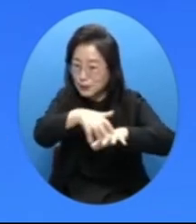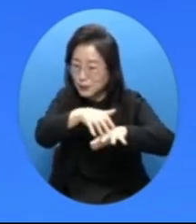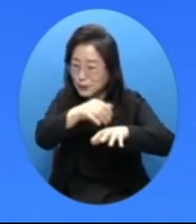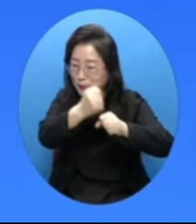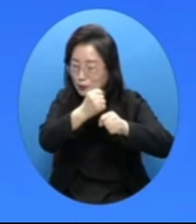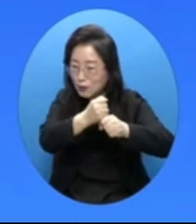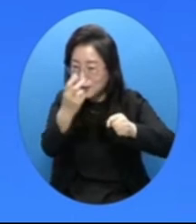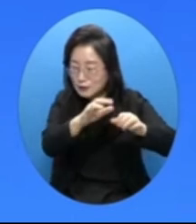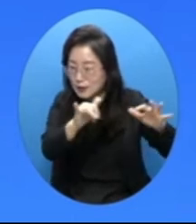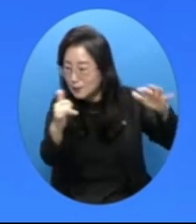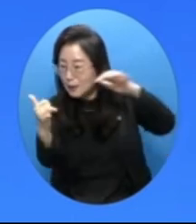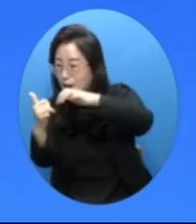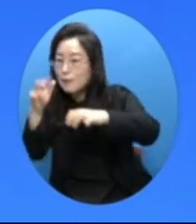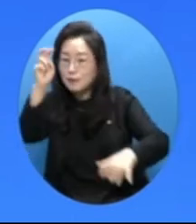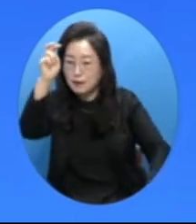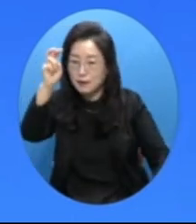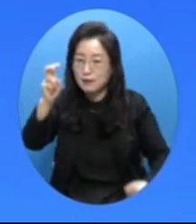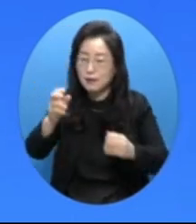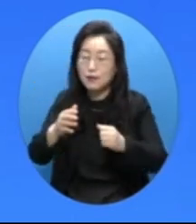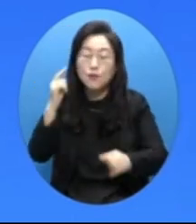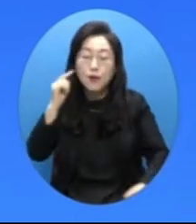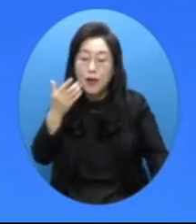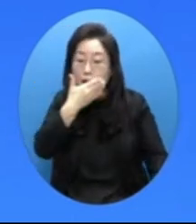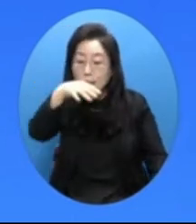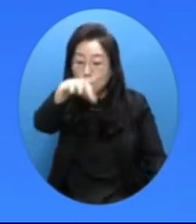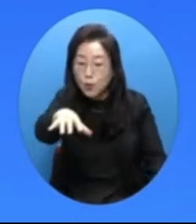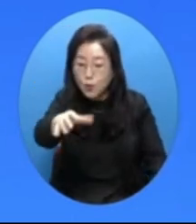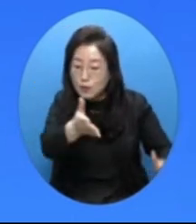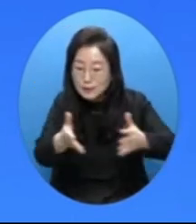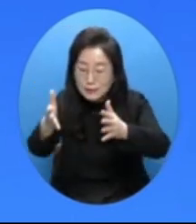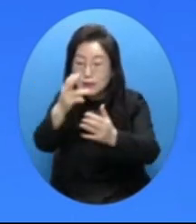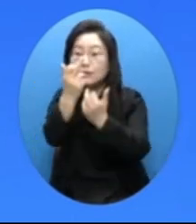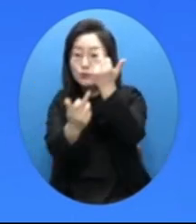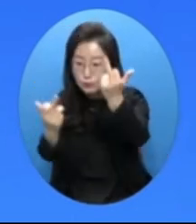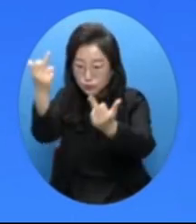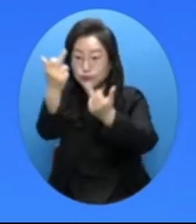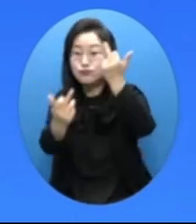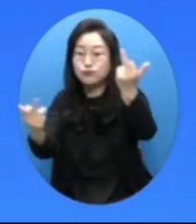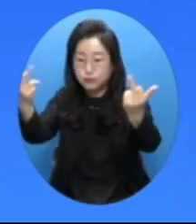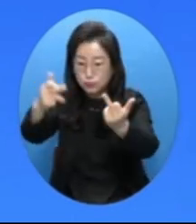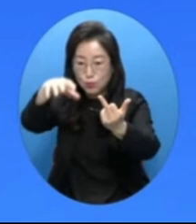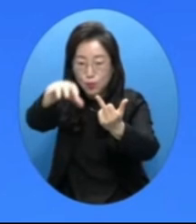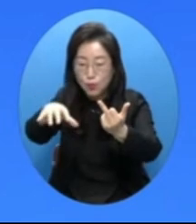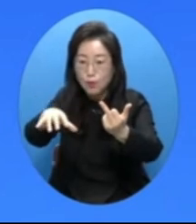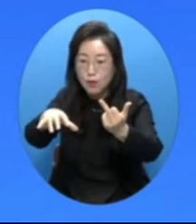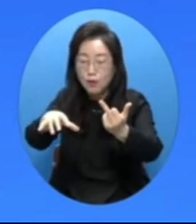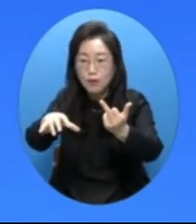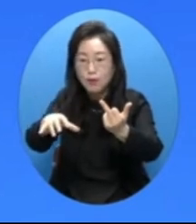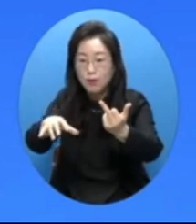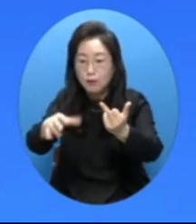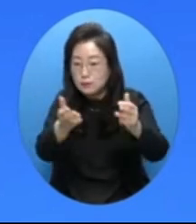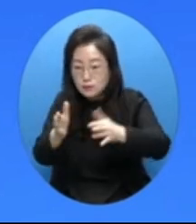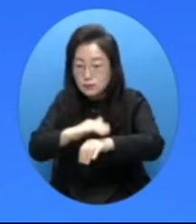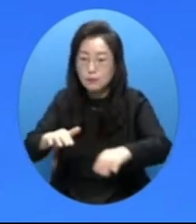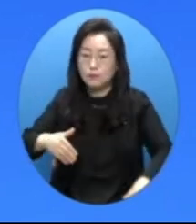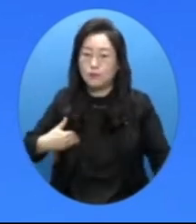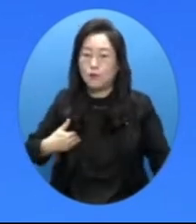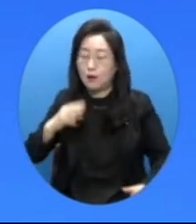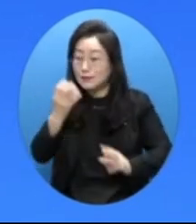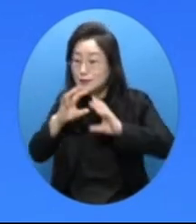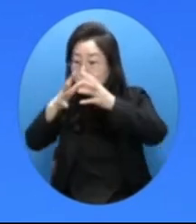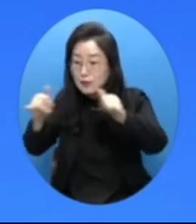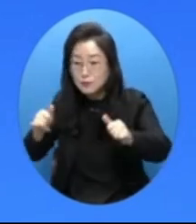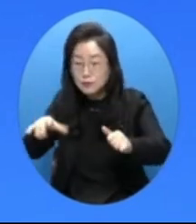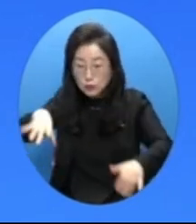저들을 공격할 수가 있습니다 가나안 지역에이 구름과 낭떠러지가 많은데 이스라엘 백성들은